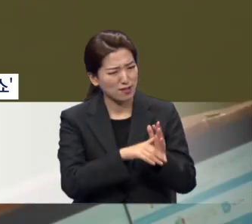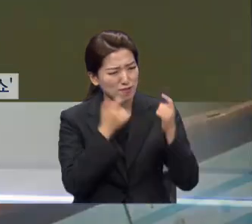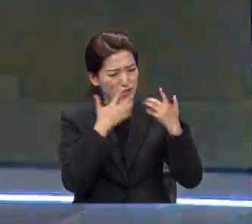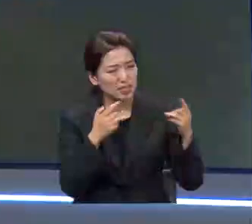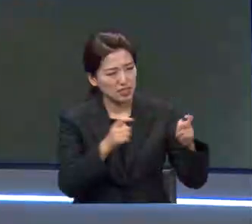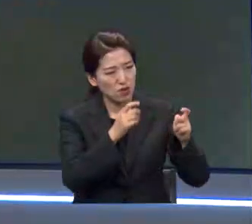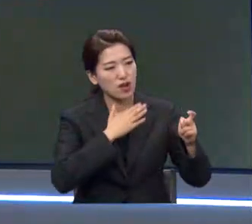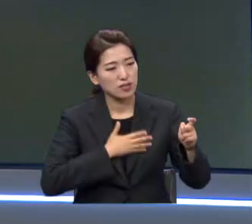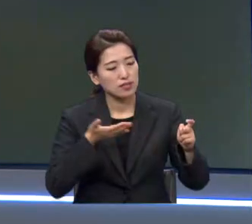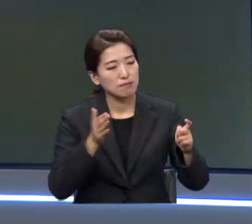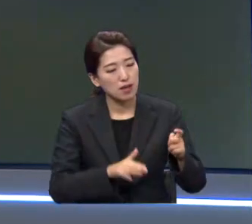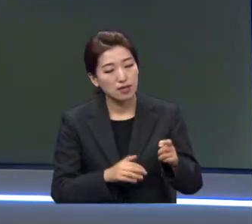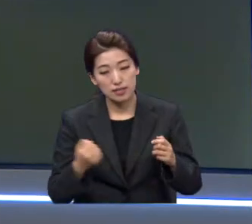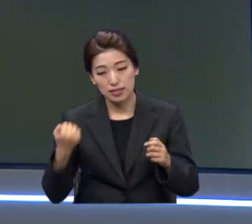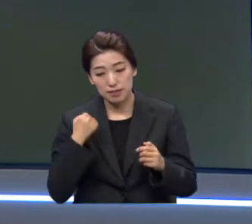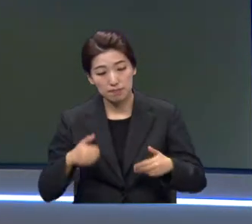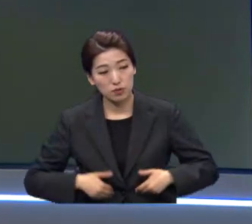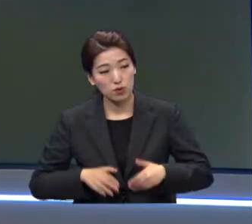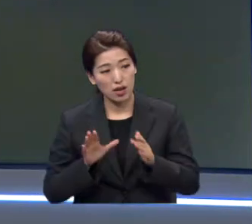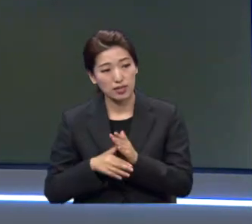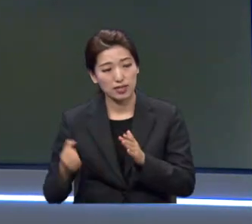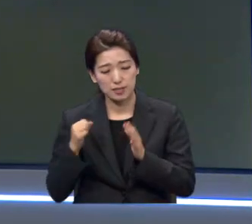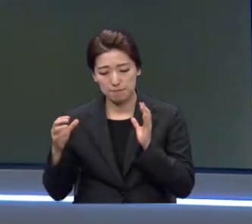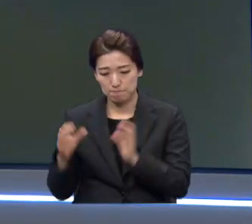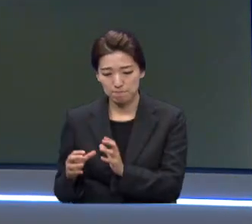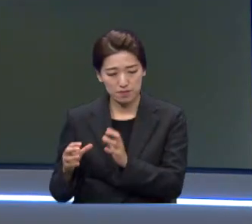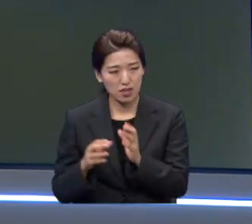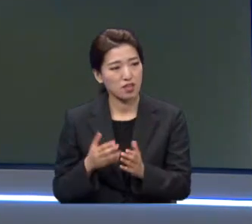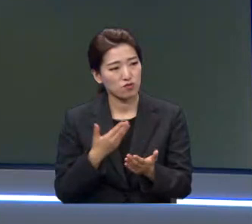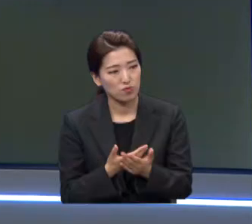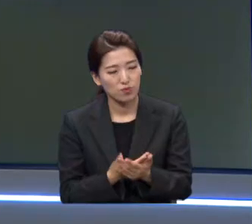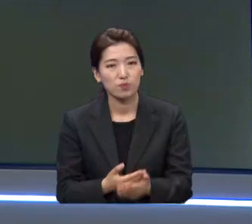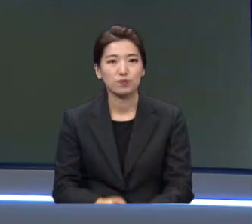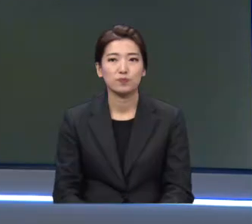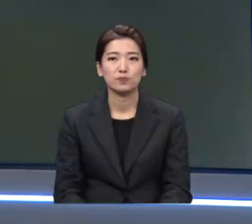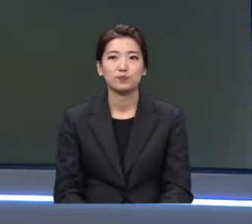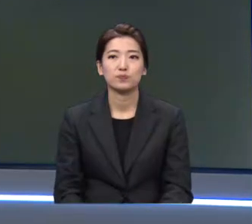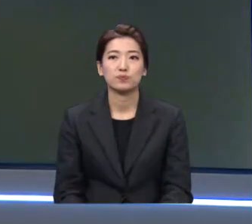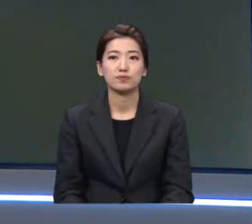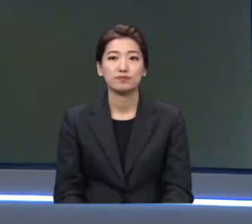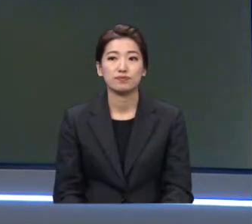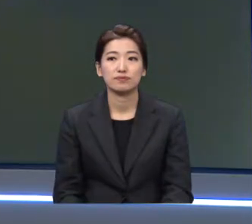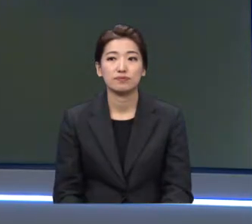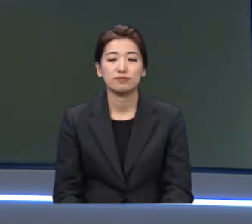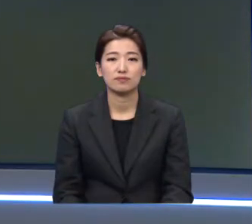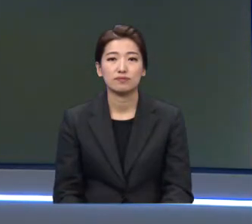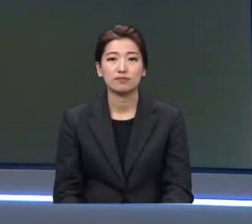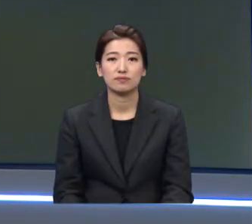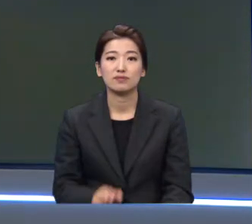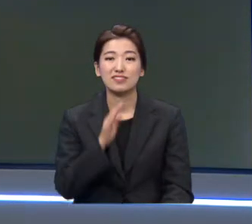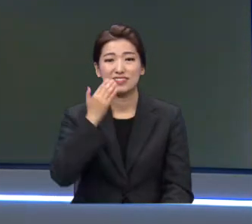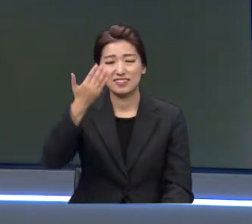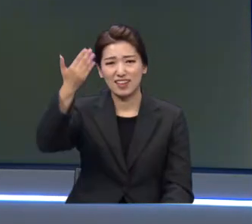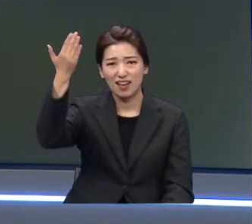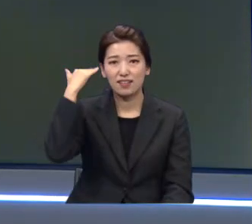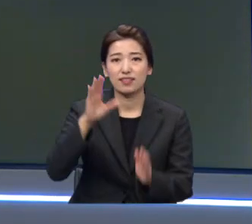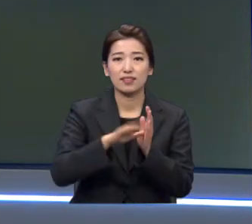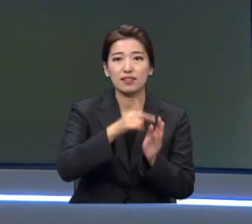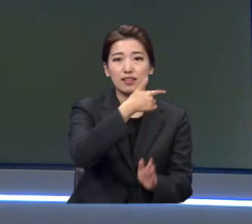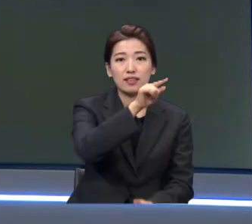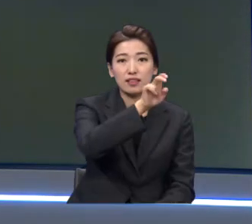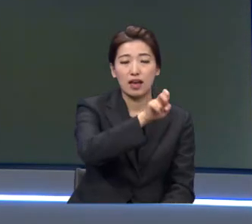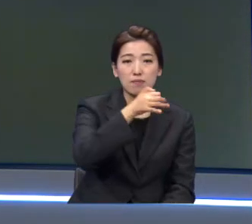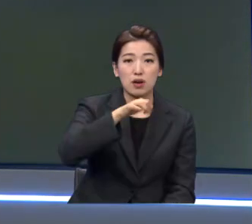주세요 네 2000년대 초반이었고 남원정 정말 선풍적이었습니다 남경필